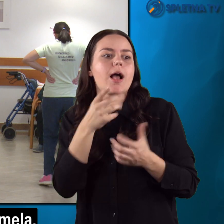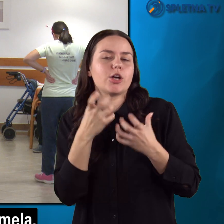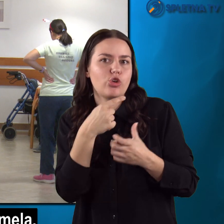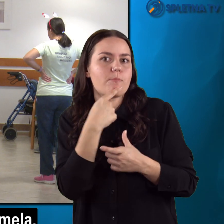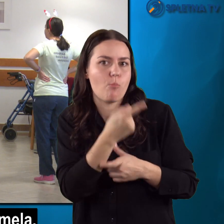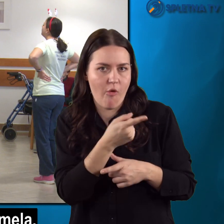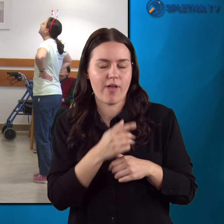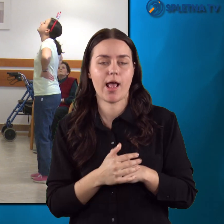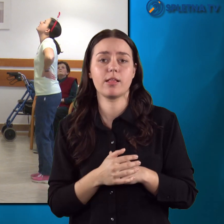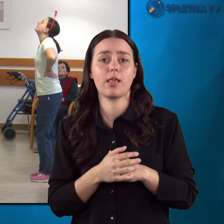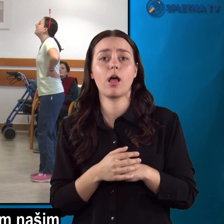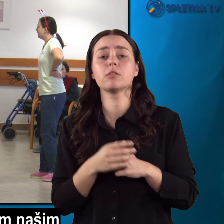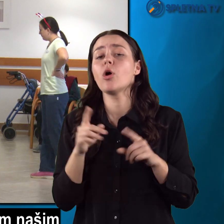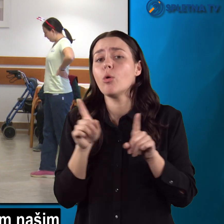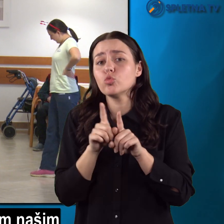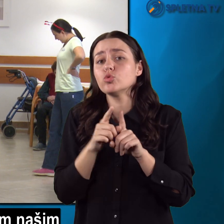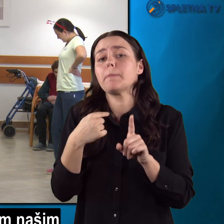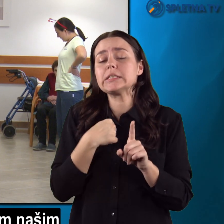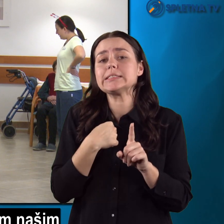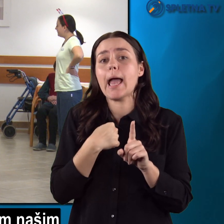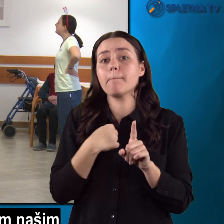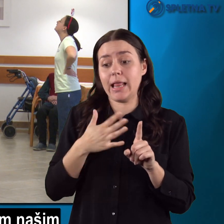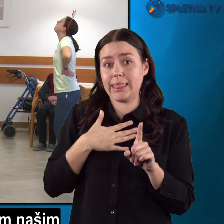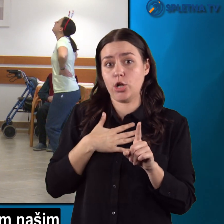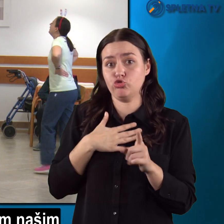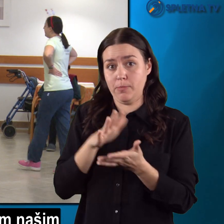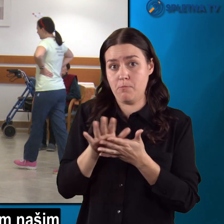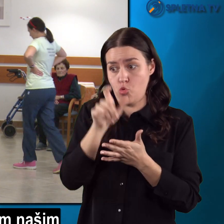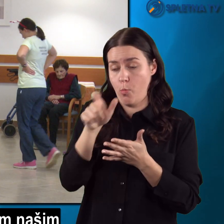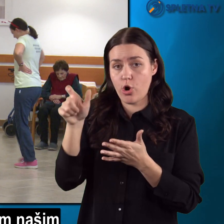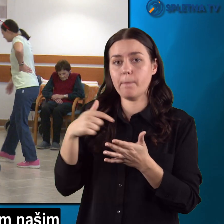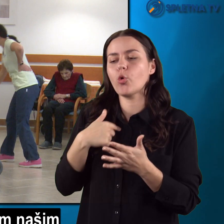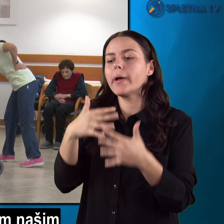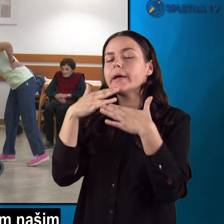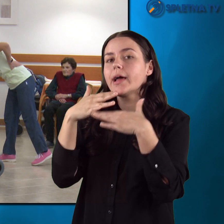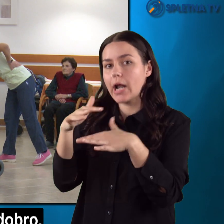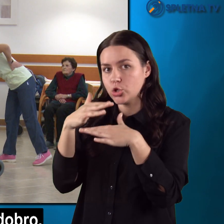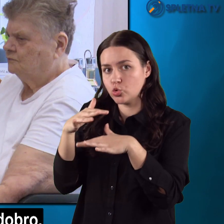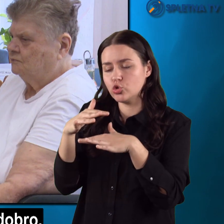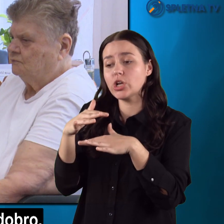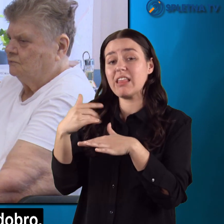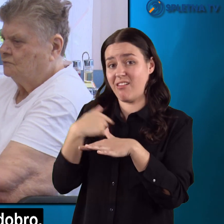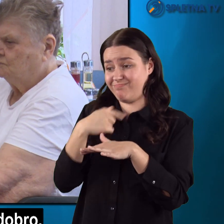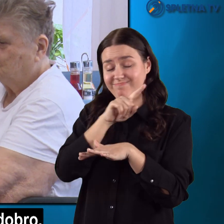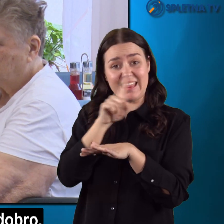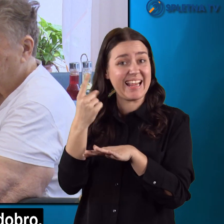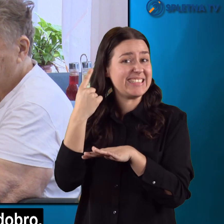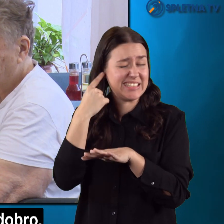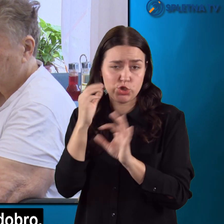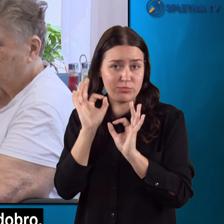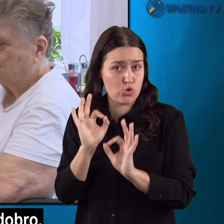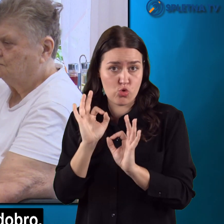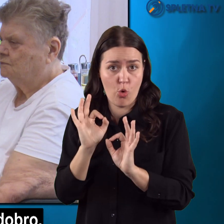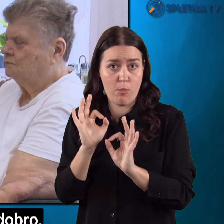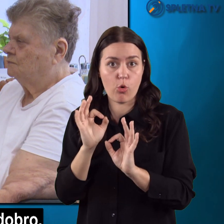on povedati. Glih tako sem pa našim uporabnikom razložila, da ne